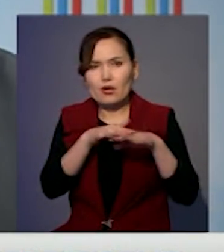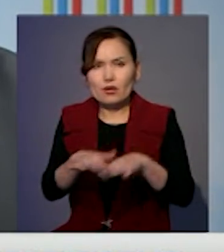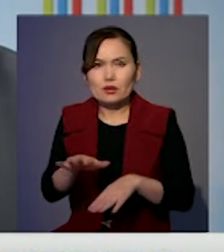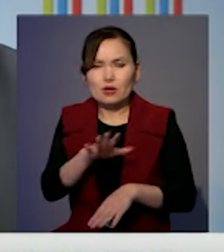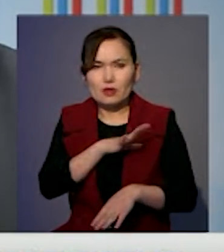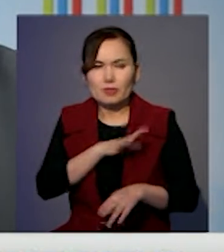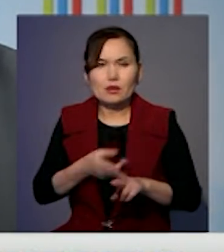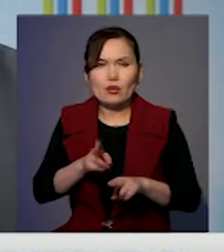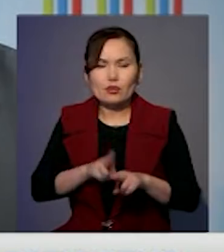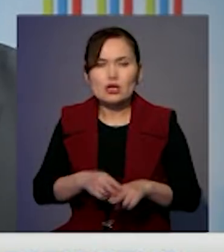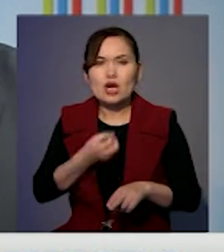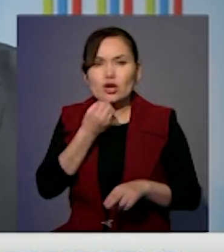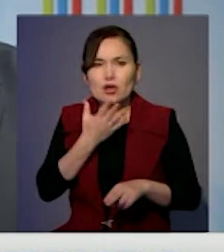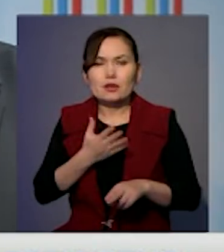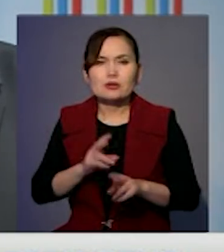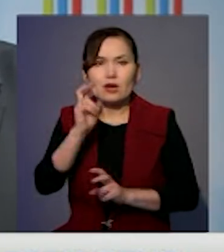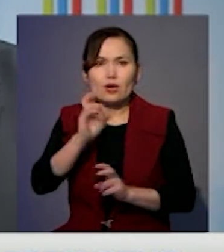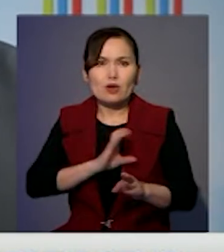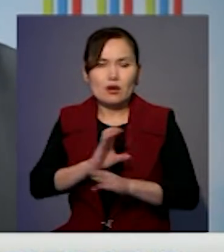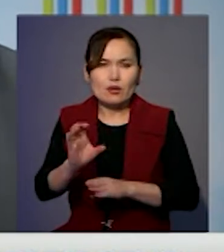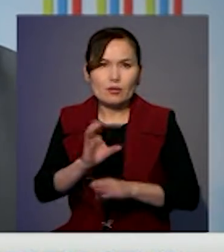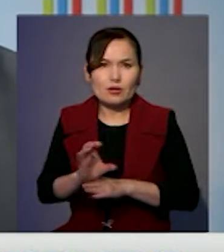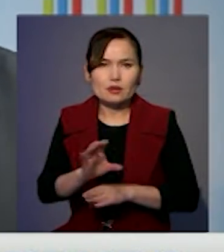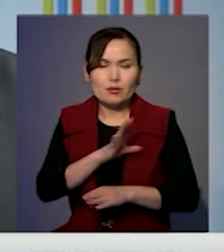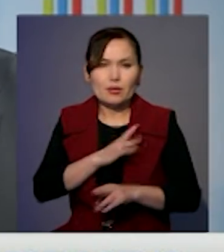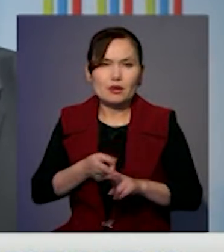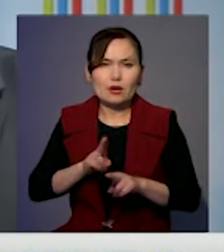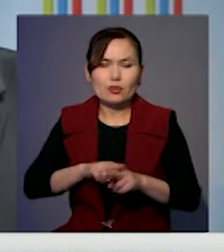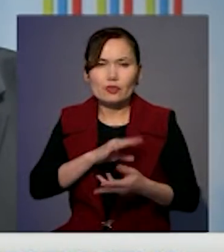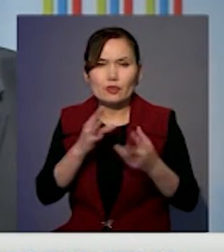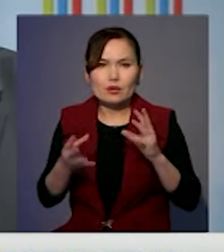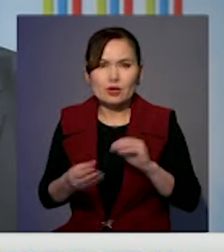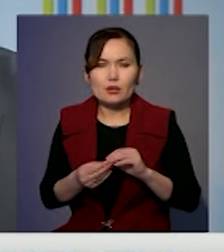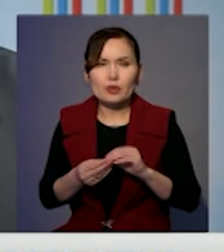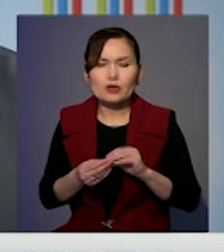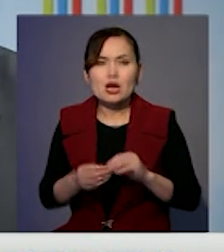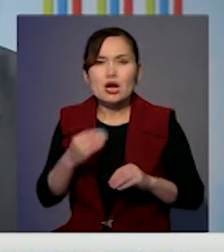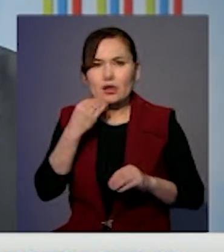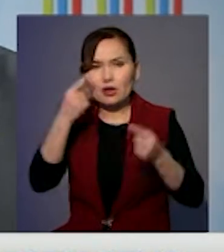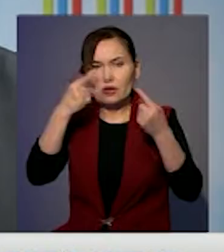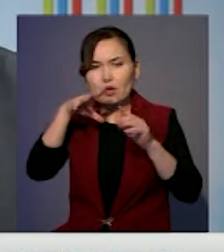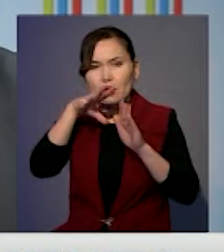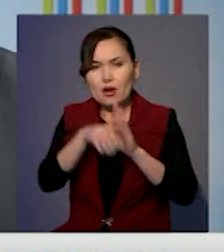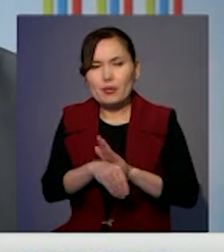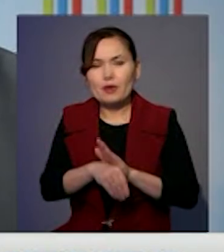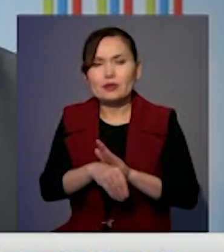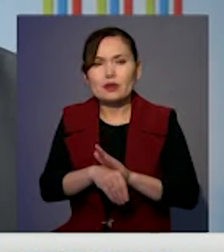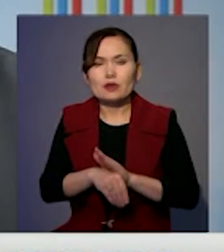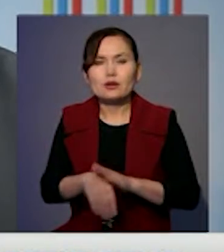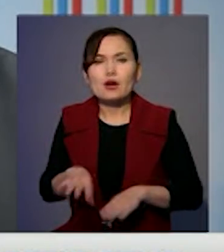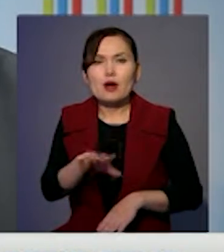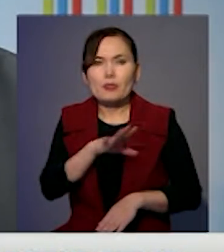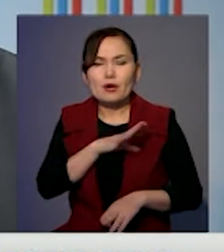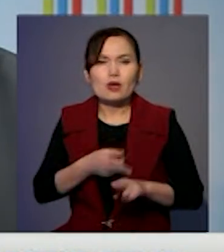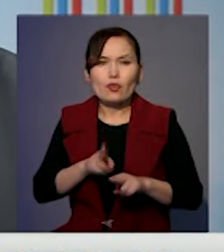болатын. Оларға жаңағы 526 дана жоғарғы технологиялық ауыл шаруашылығы техникалары сатып